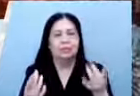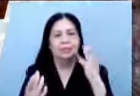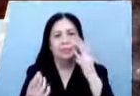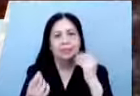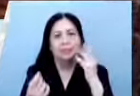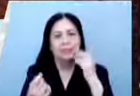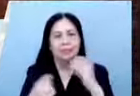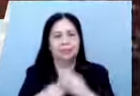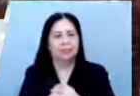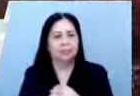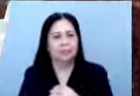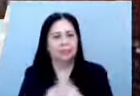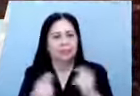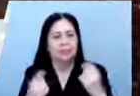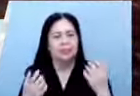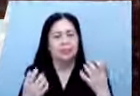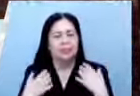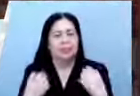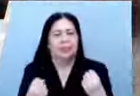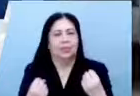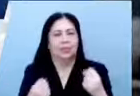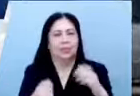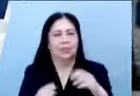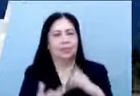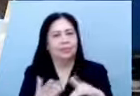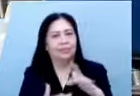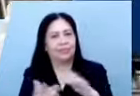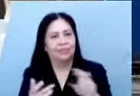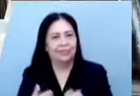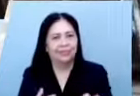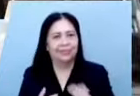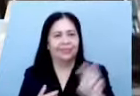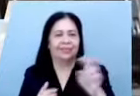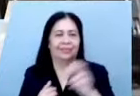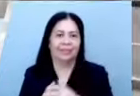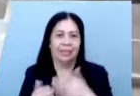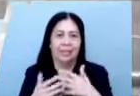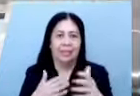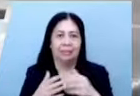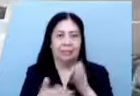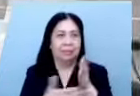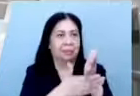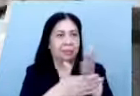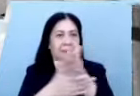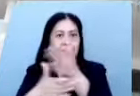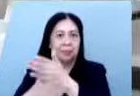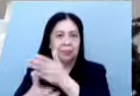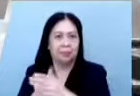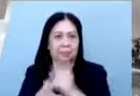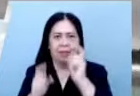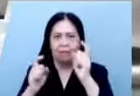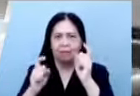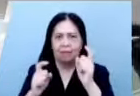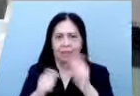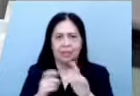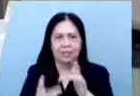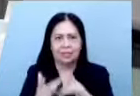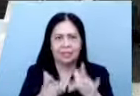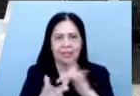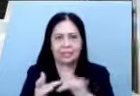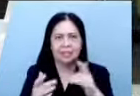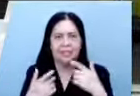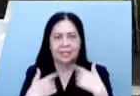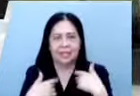para mabawi ang lakas sa iyong pamamasyal. Kahit marami kaming pinuntahan, mabilis lang ang pamamasyal dahil sa public